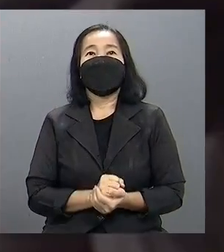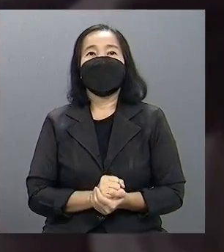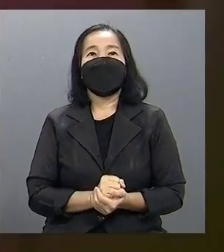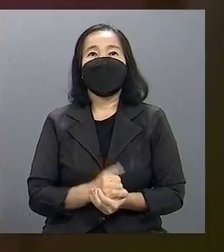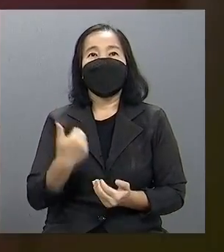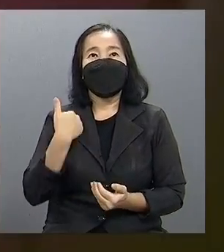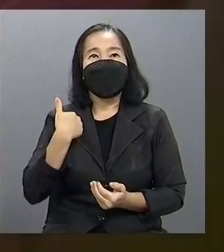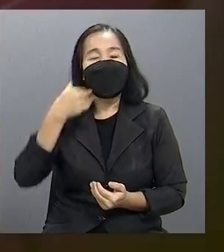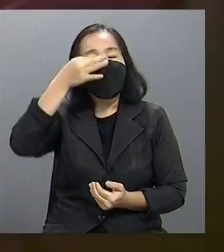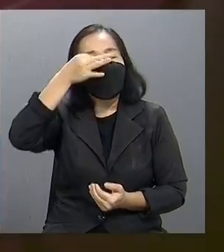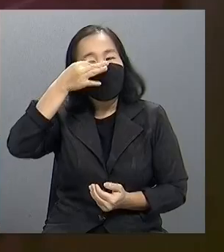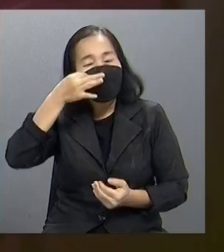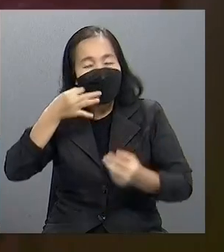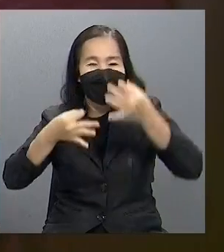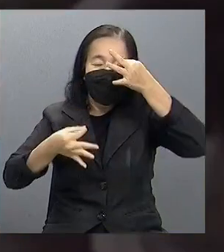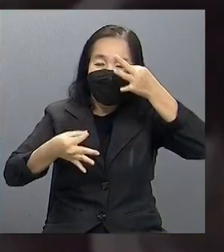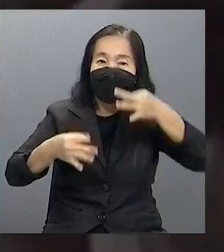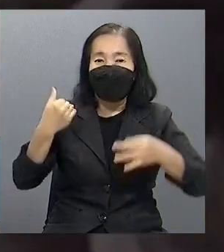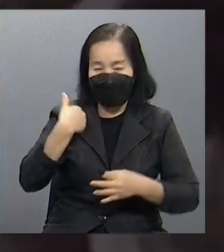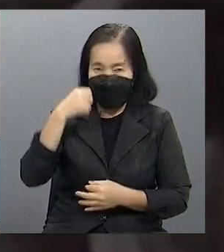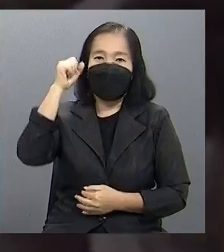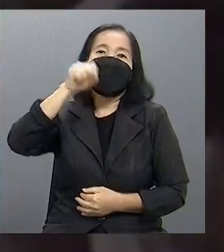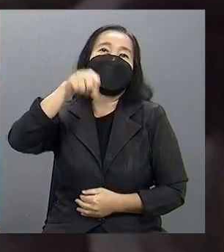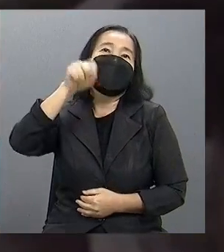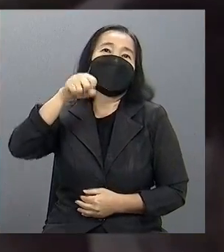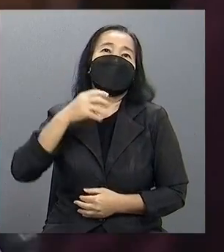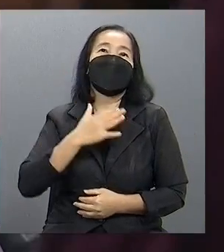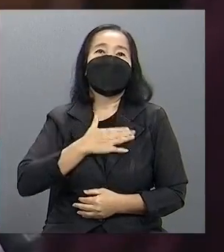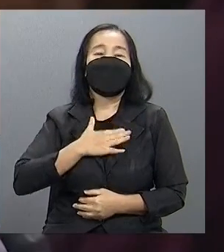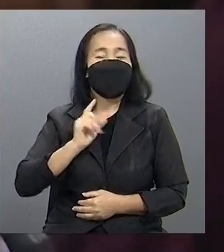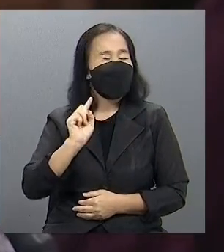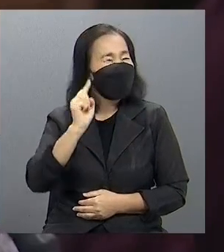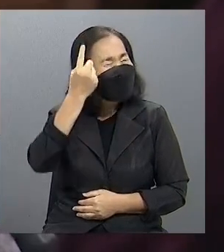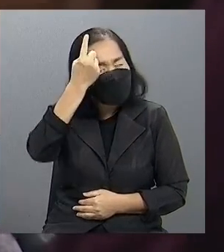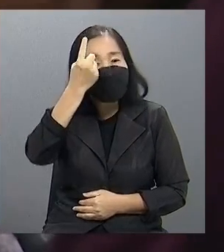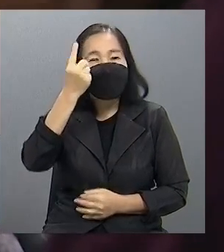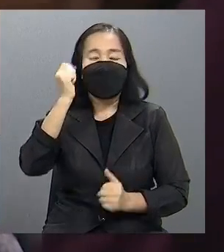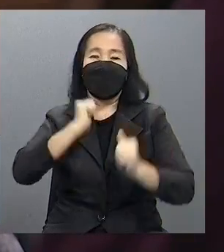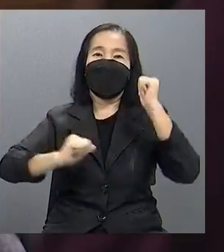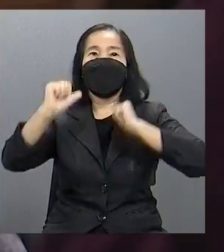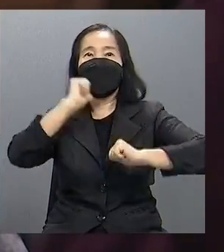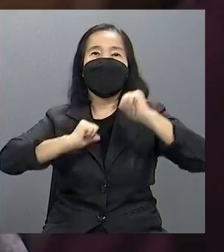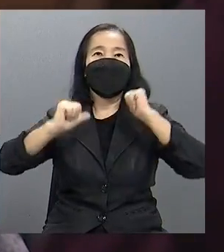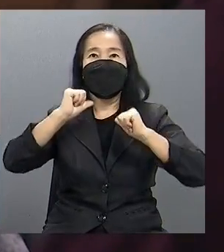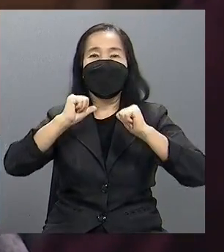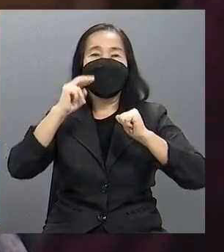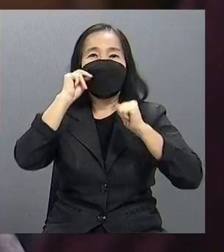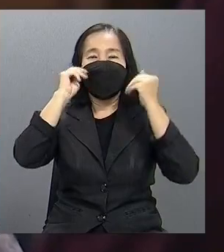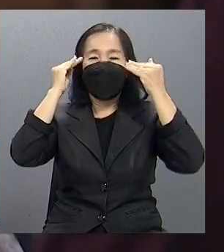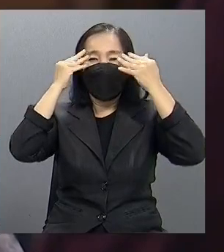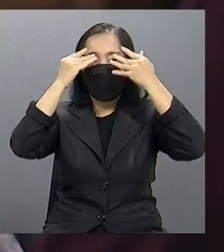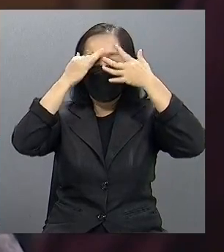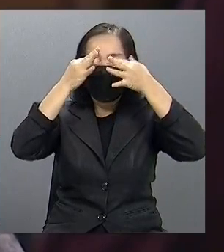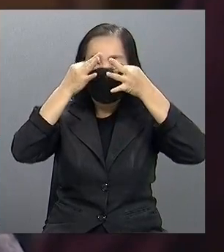ครับ เห็นครับได้เห็นครั้งแรกเลยครับครั้งแรกที่ได้เล่นบทบาทแบบนี้เพราะว่าส่วนมากผมจ